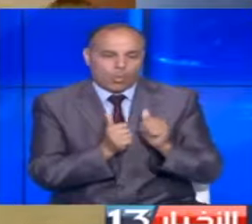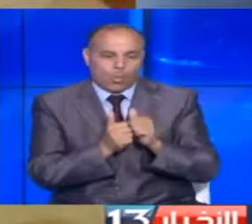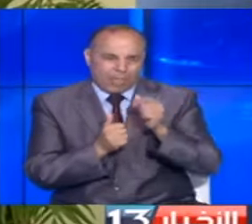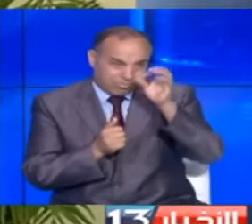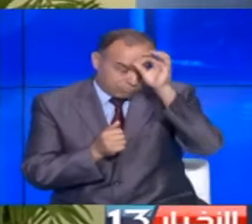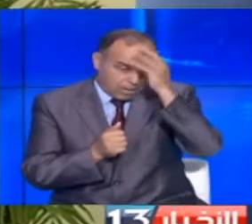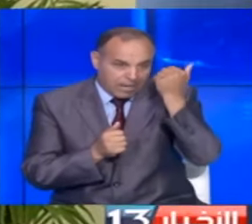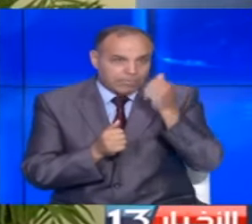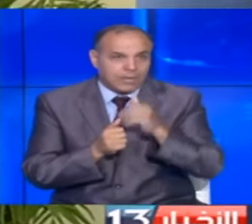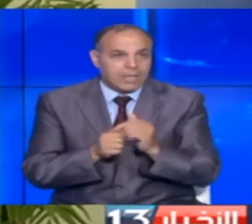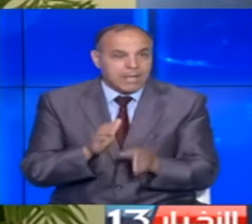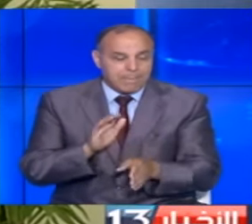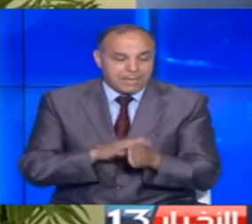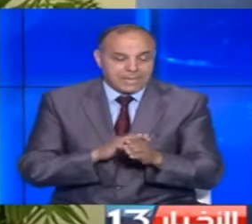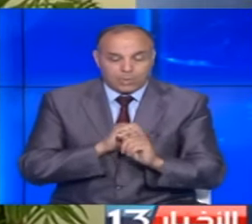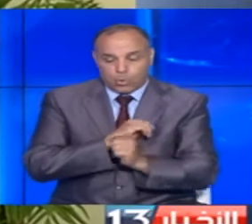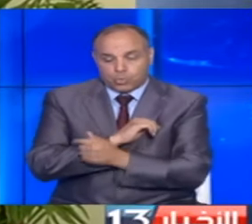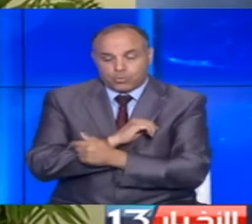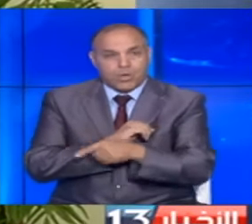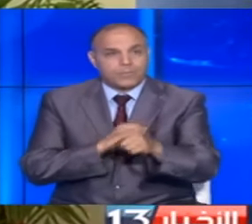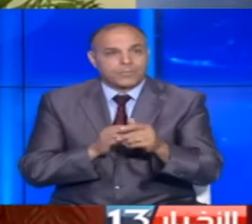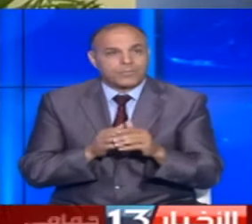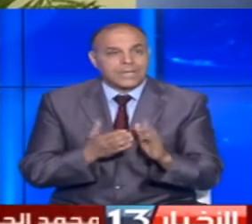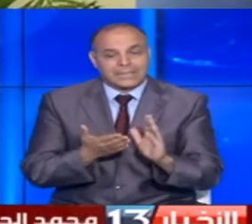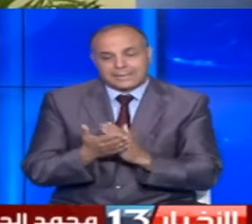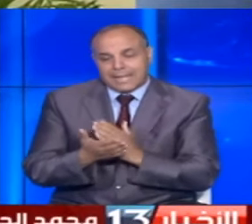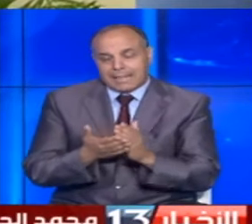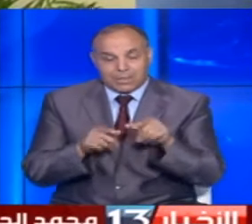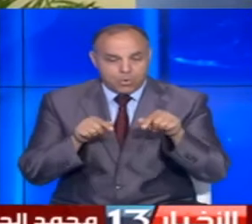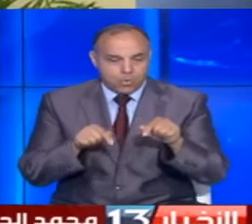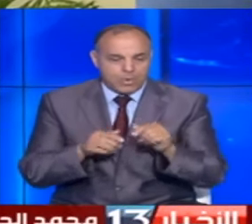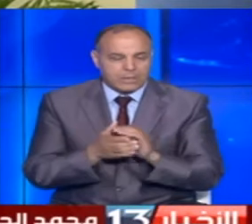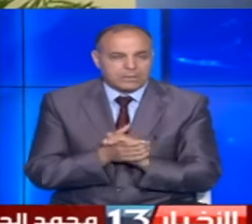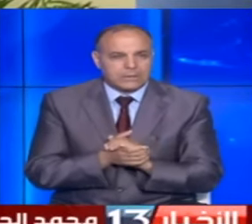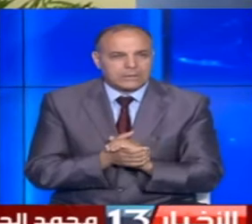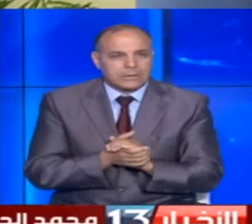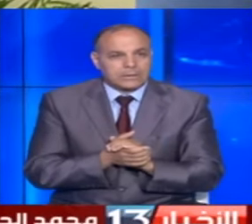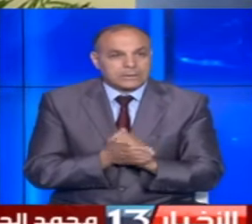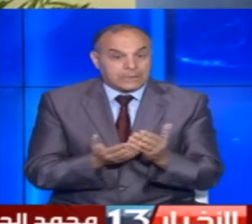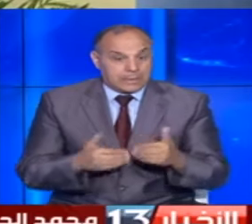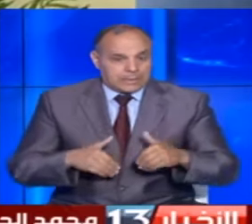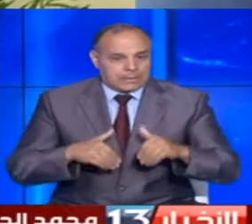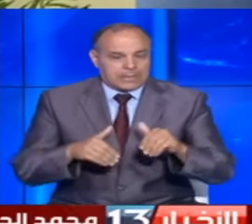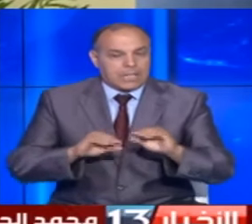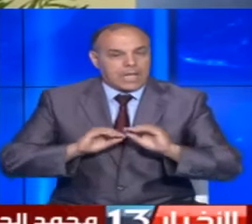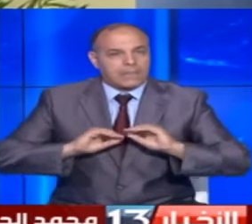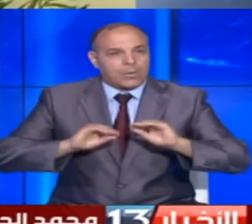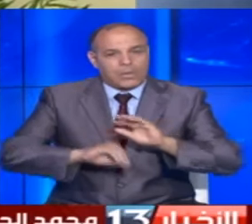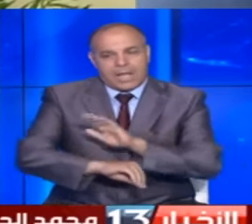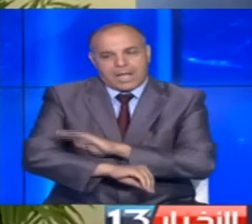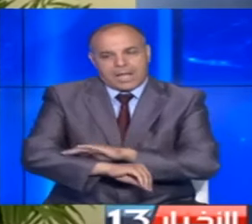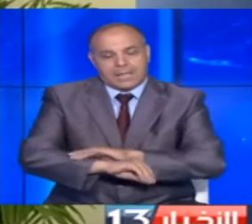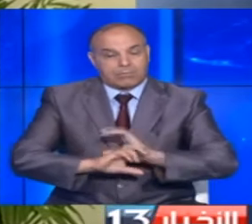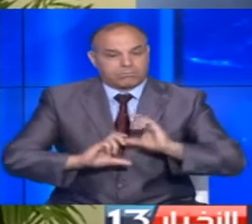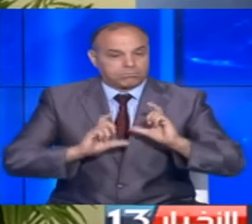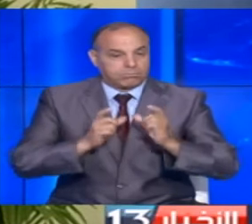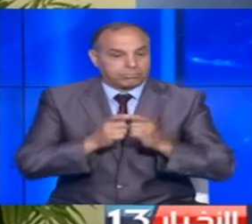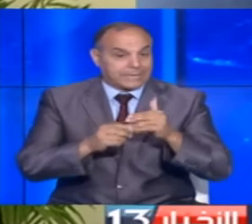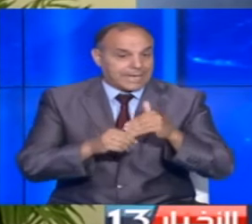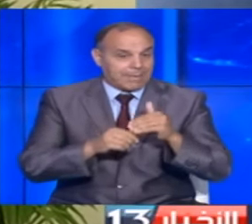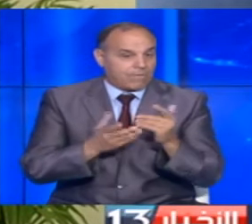منذ بدايه الاسبوع في التحضير لهذا اليوم اه انطلقنا بتكوين او ان الهيئه